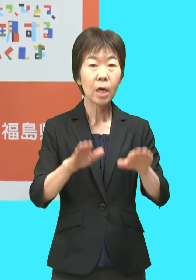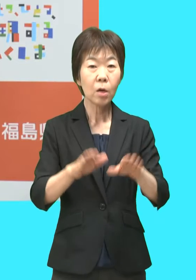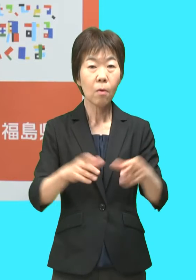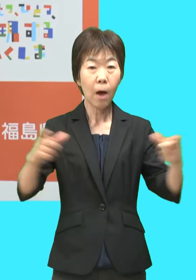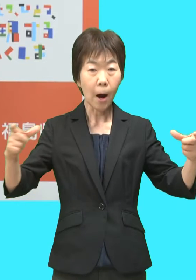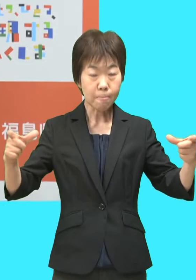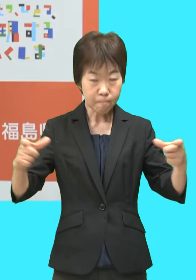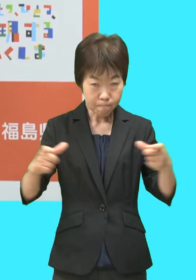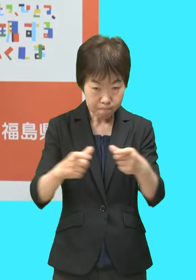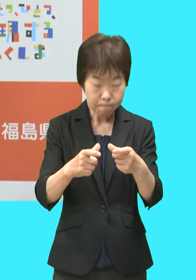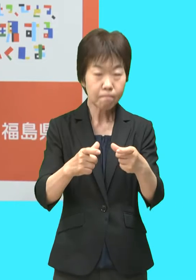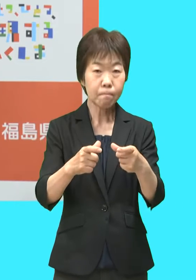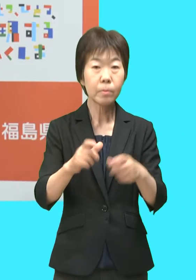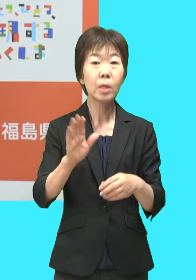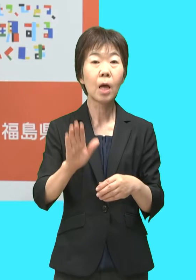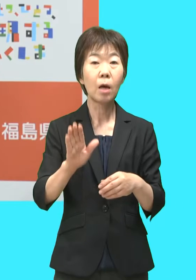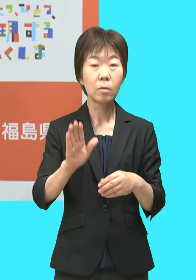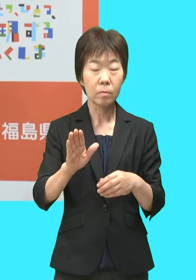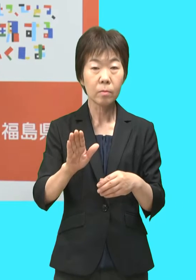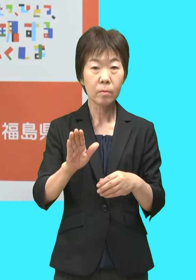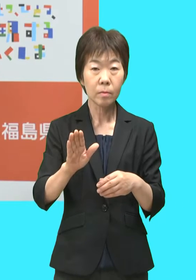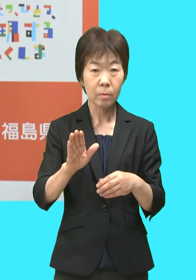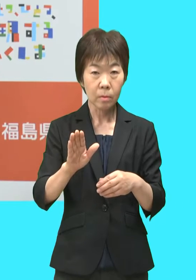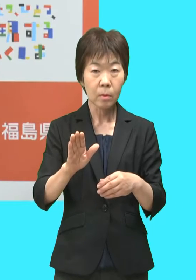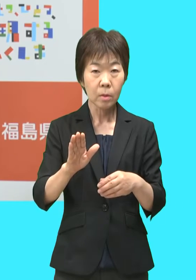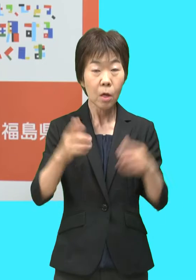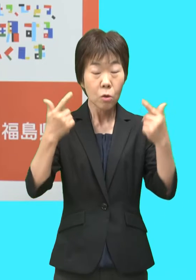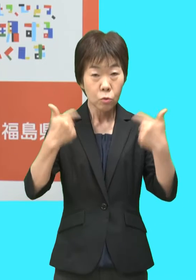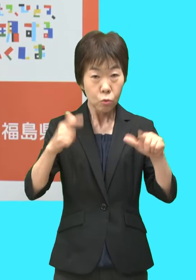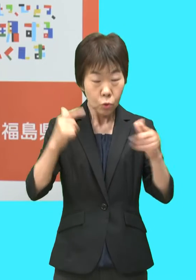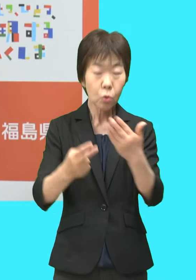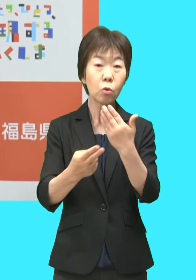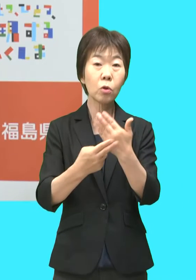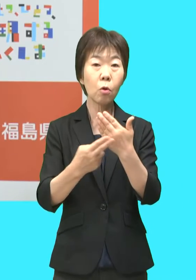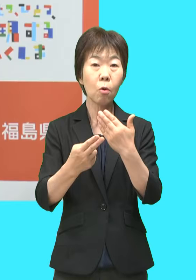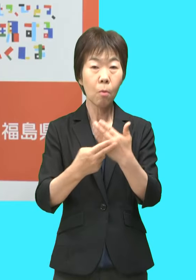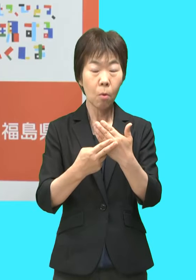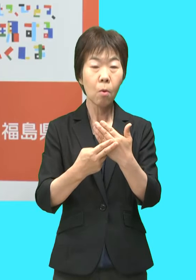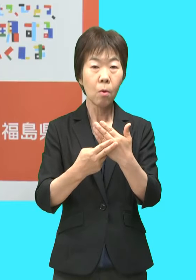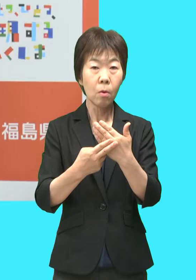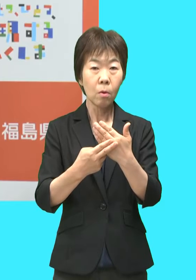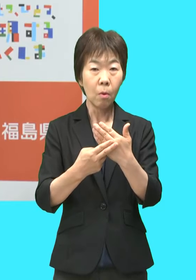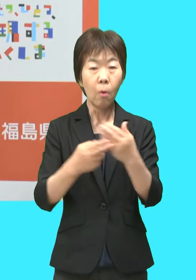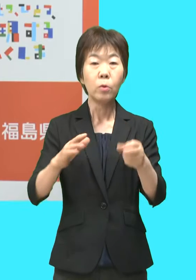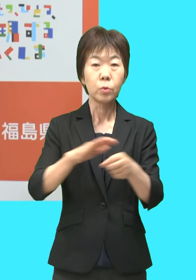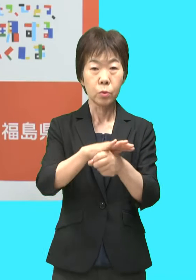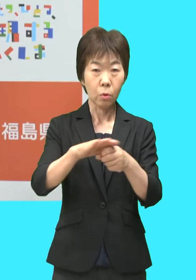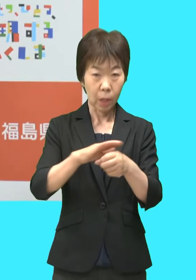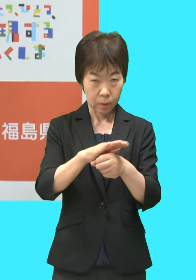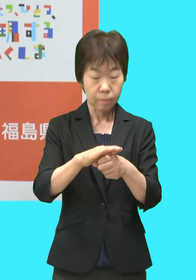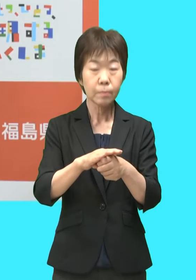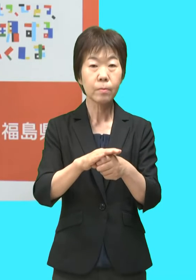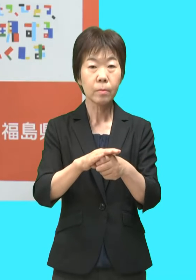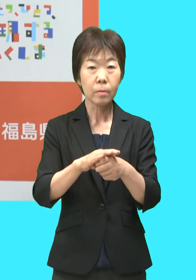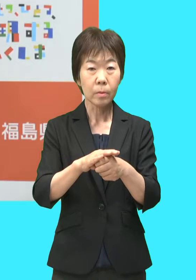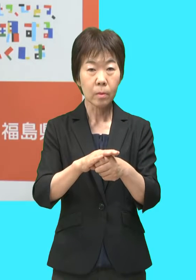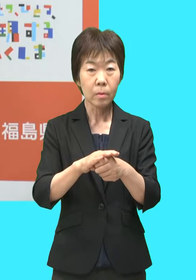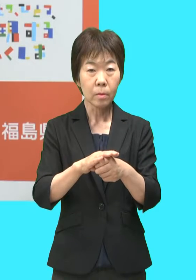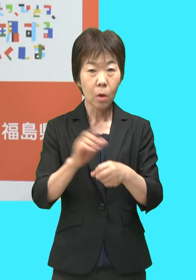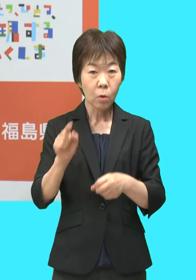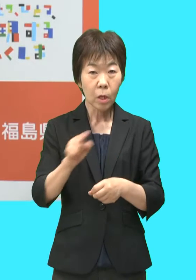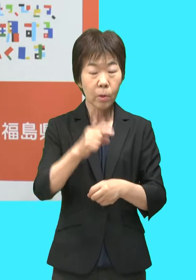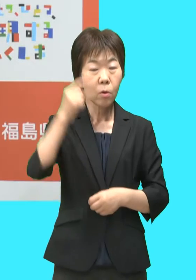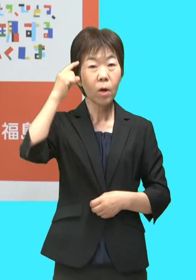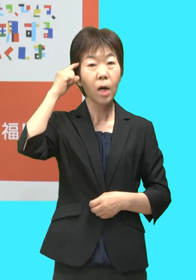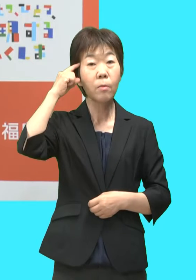沈静化しつつあるということ、そして通常の医療も当然ながら重要であります。で、そういったものを